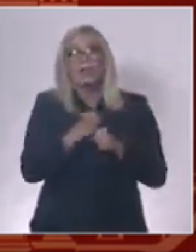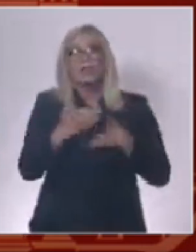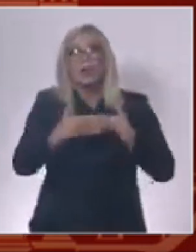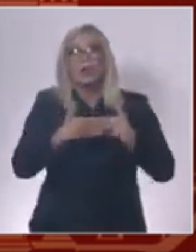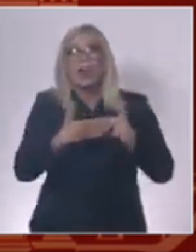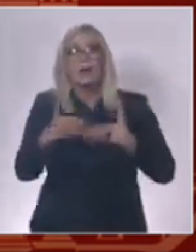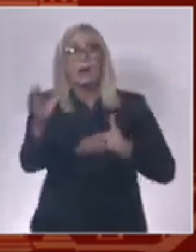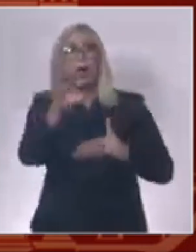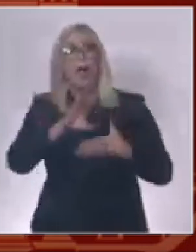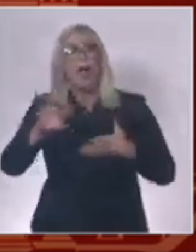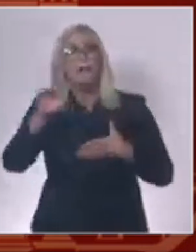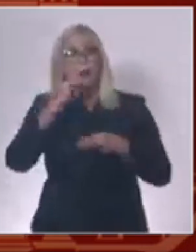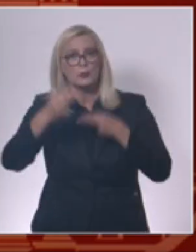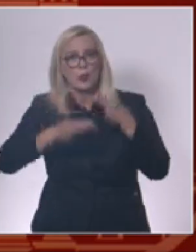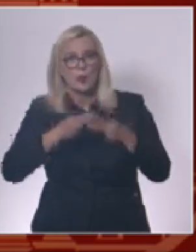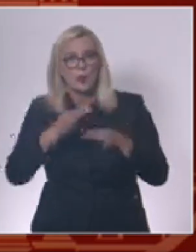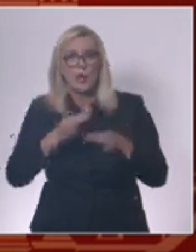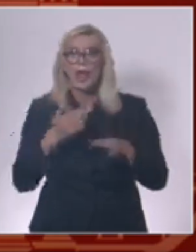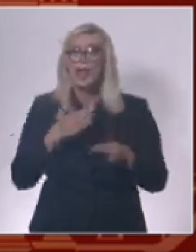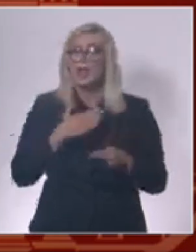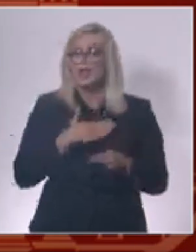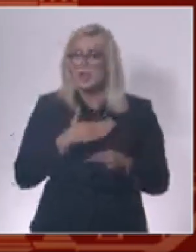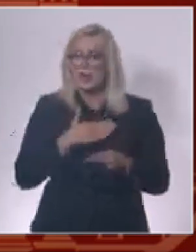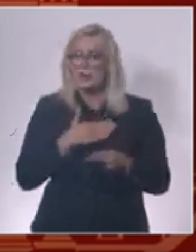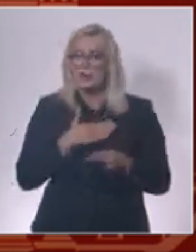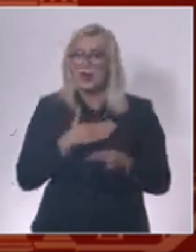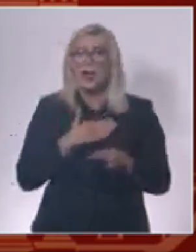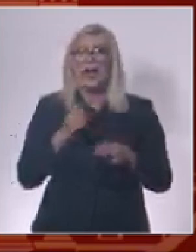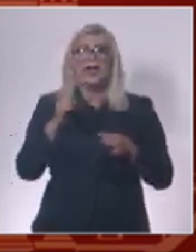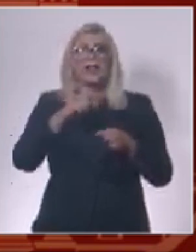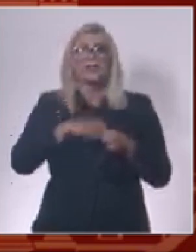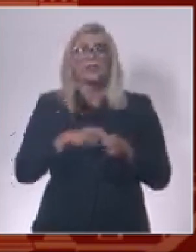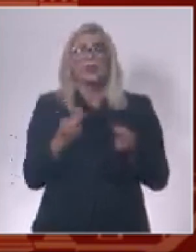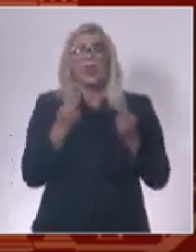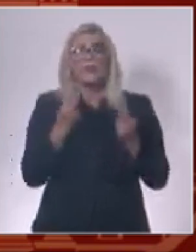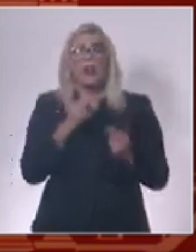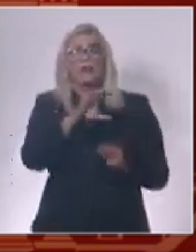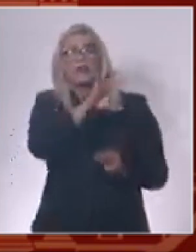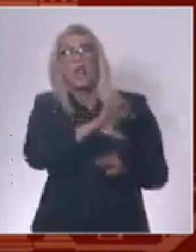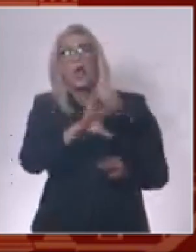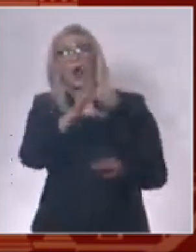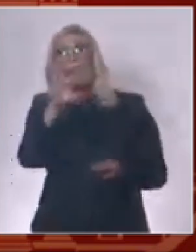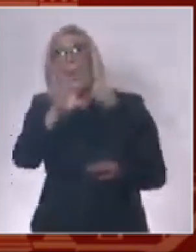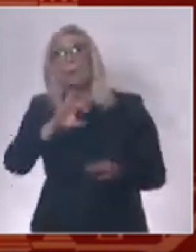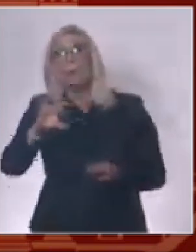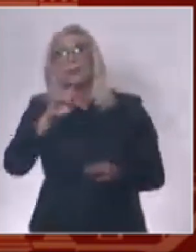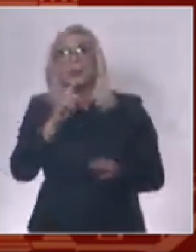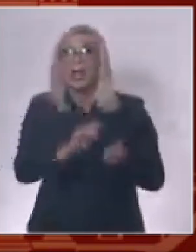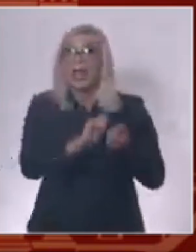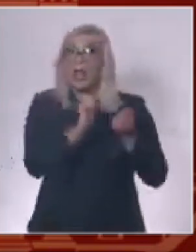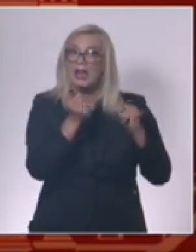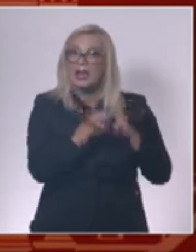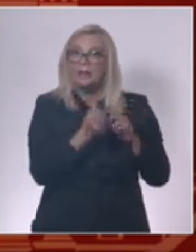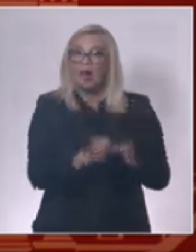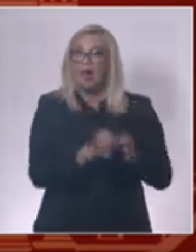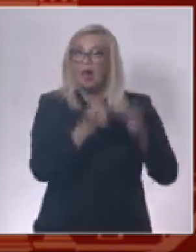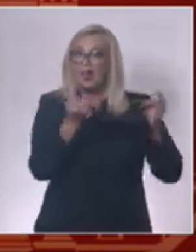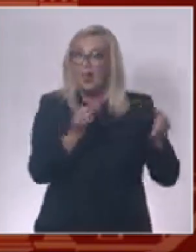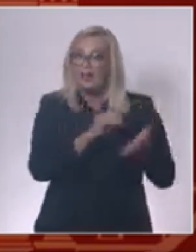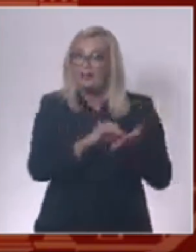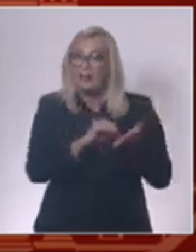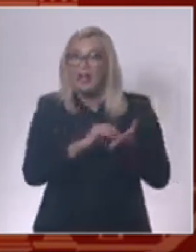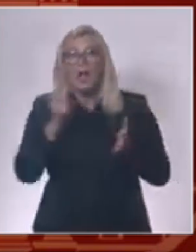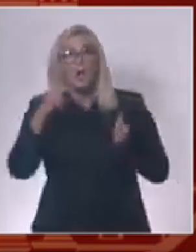Европската комисија и ќе опфати приоритетни области, како што се реформите на јавната администрација,